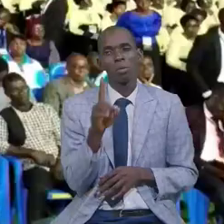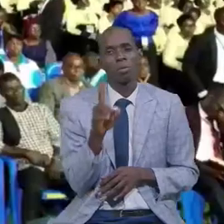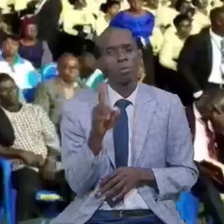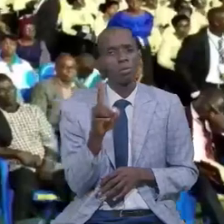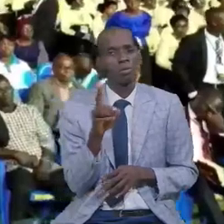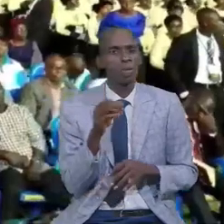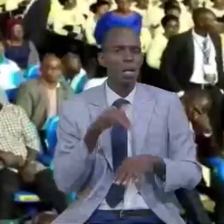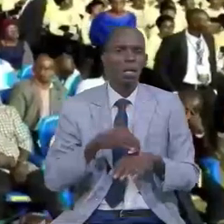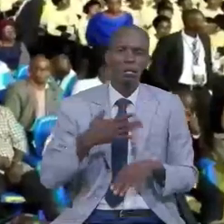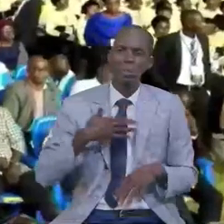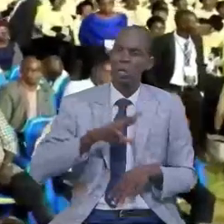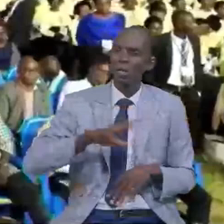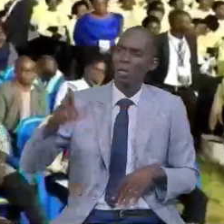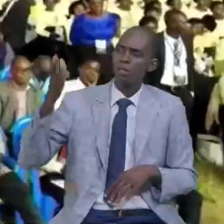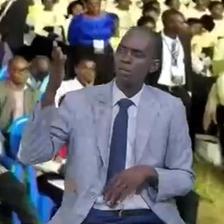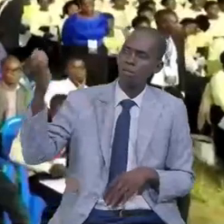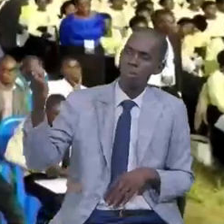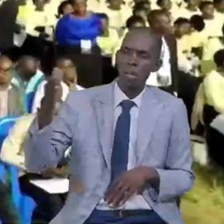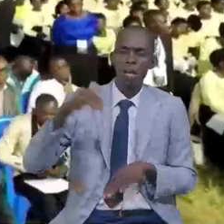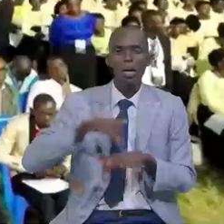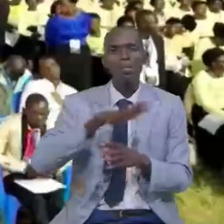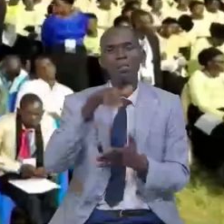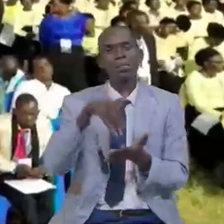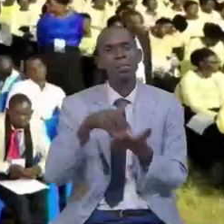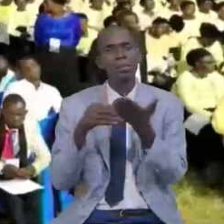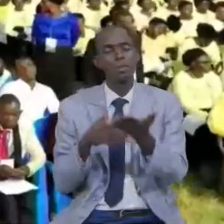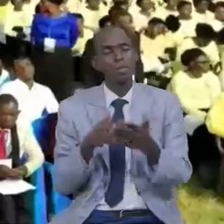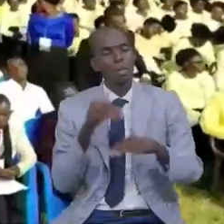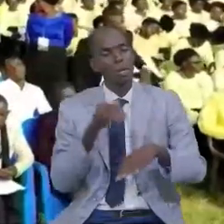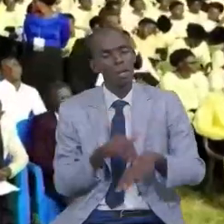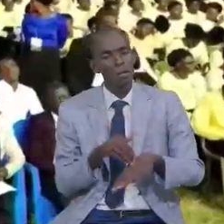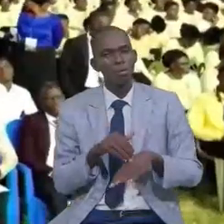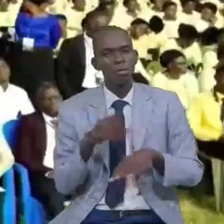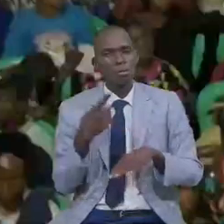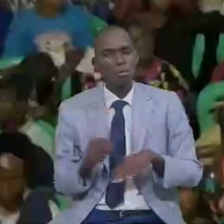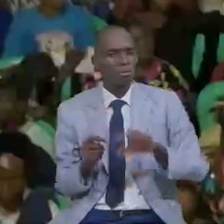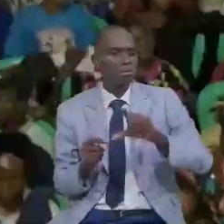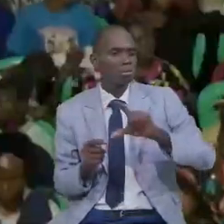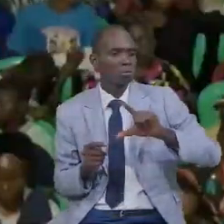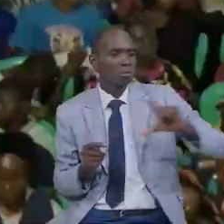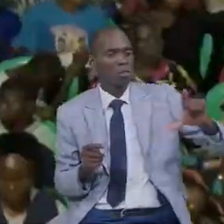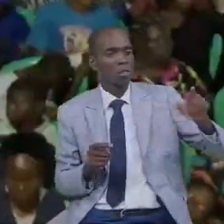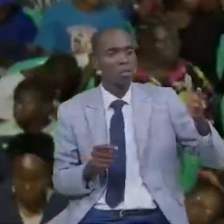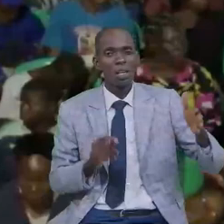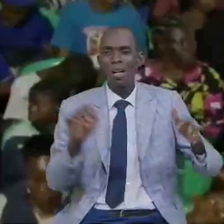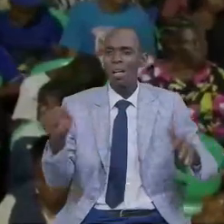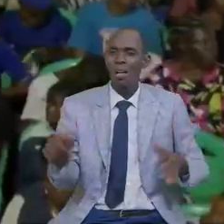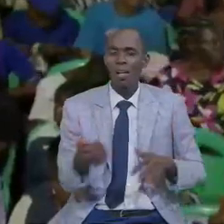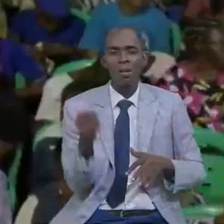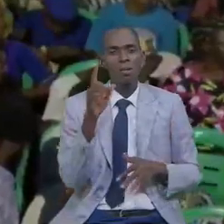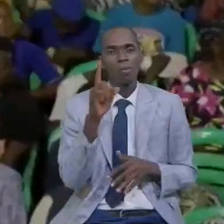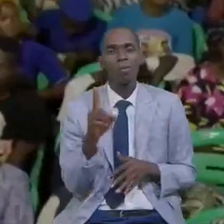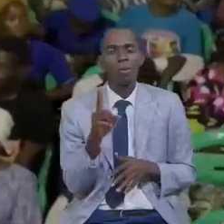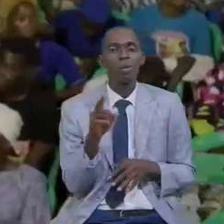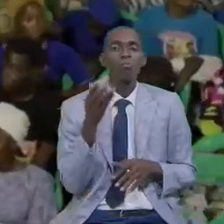à droite là-bas, au milieu là-bas, là-bas, dans le coin là-bas, quiconque,